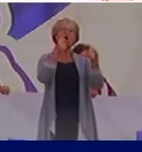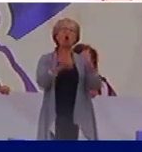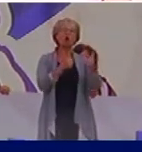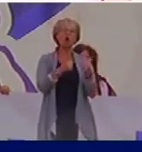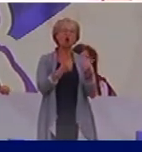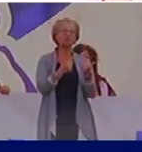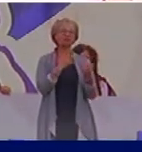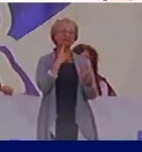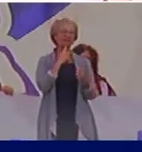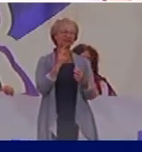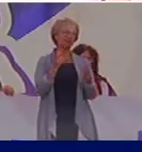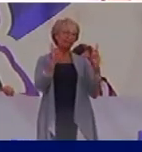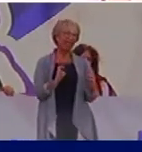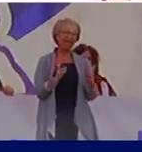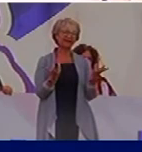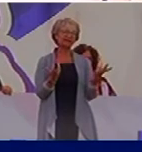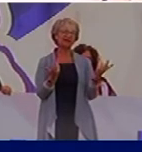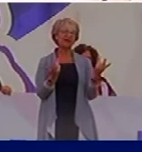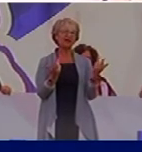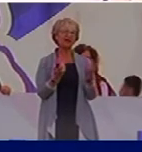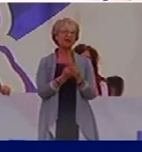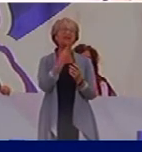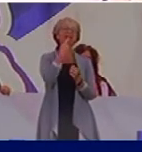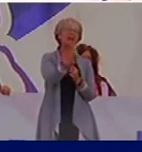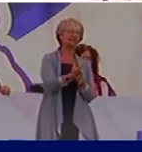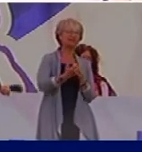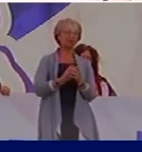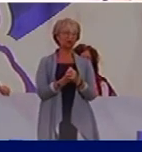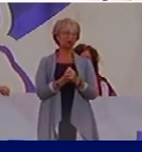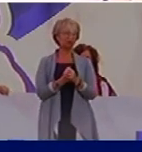un concorso di merda, come chi l'ha indetto?